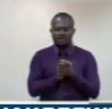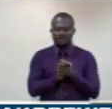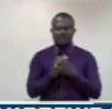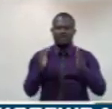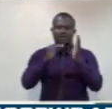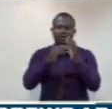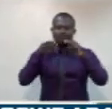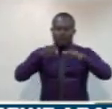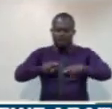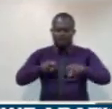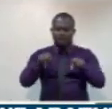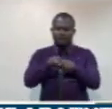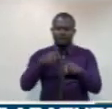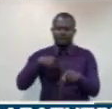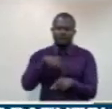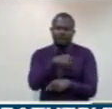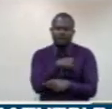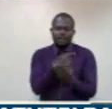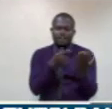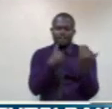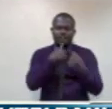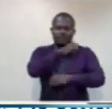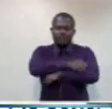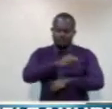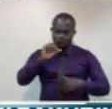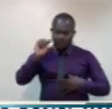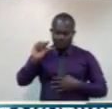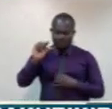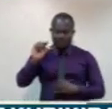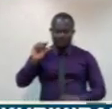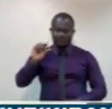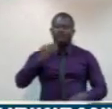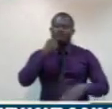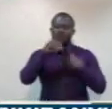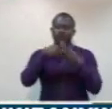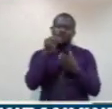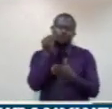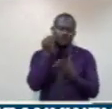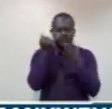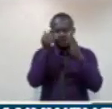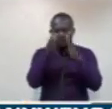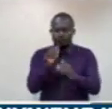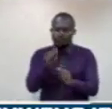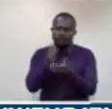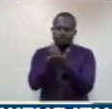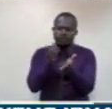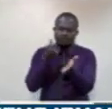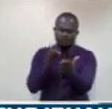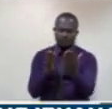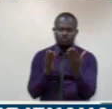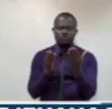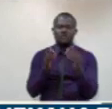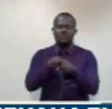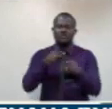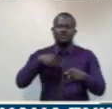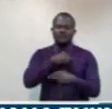Nanone habayeho wenda natwe ko dufite amashuri makeya turi nko mu rugo, hakaba hari uwabidukurikiranira,